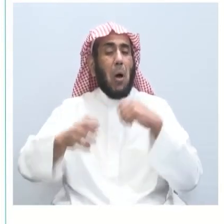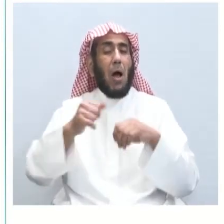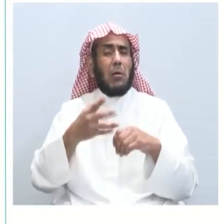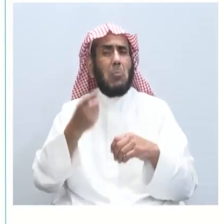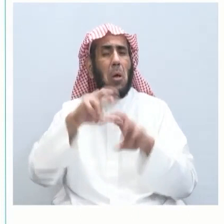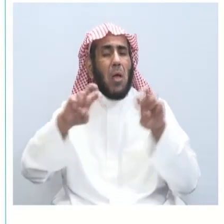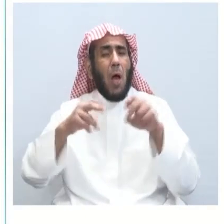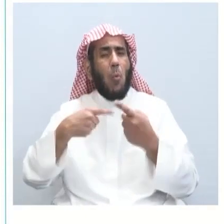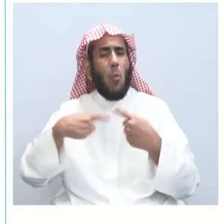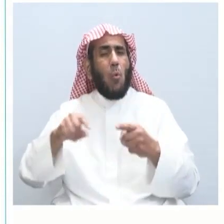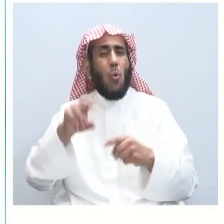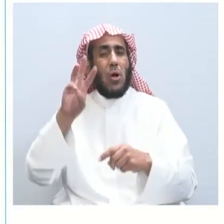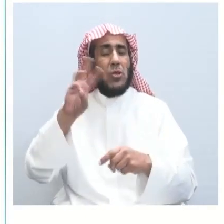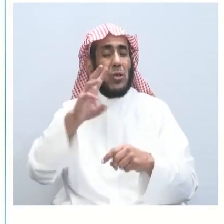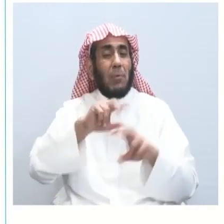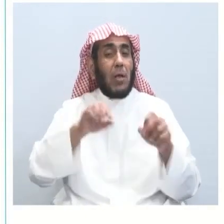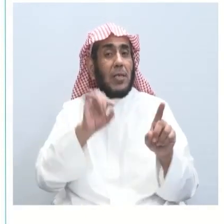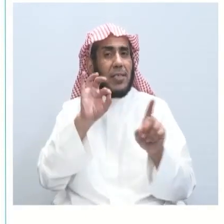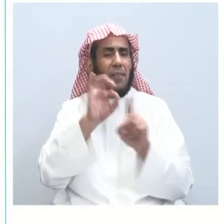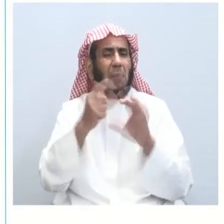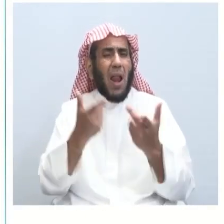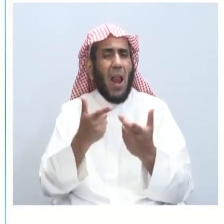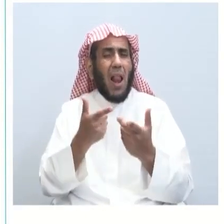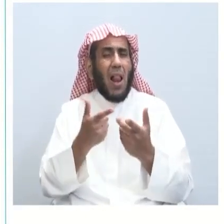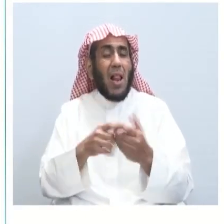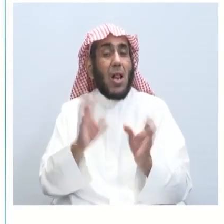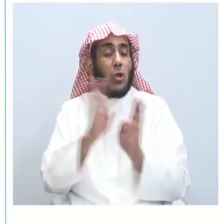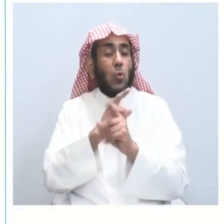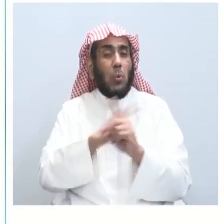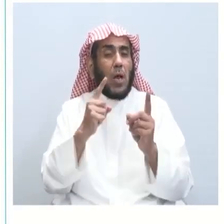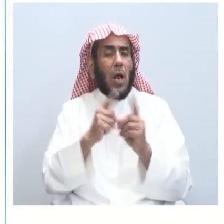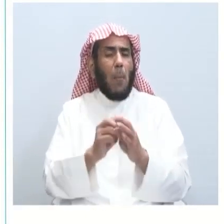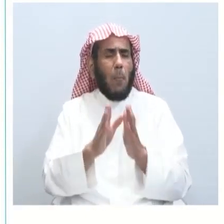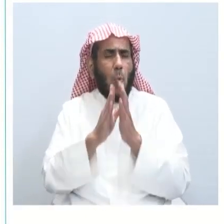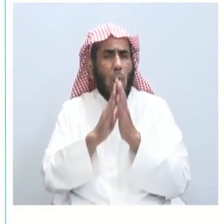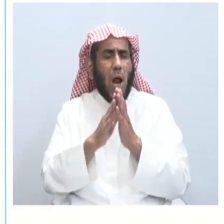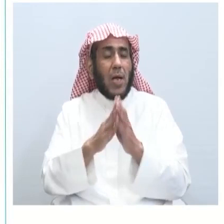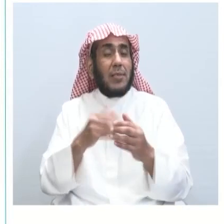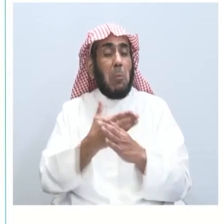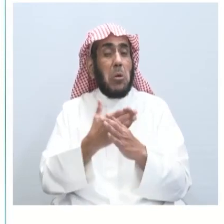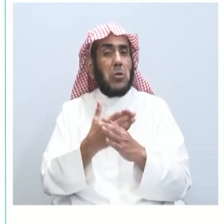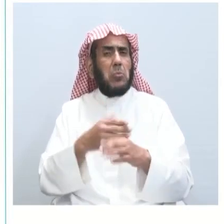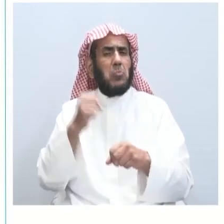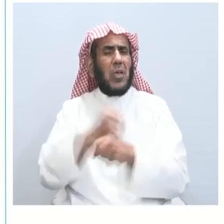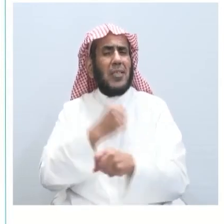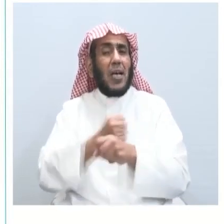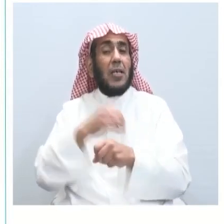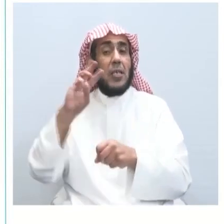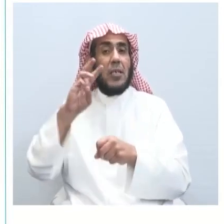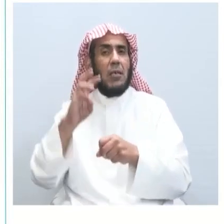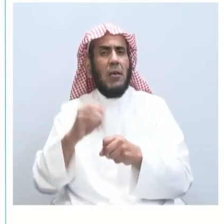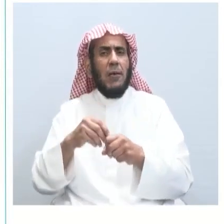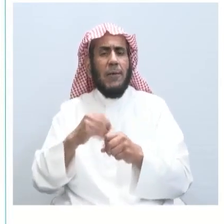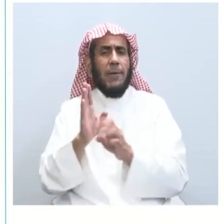الشركات عن استهداف السوق بشكل مركز بحيث انها تسعى ان